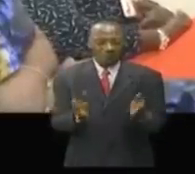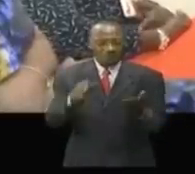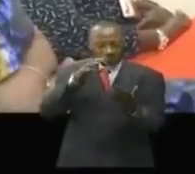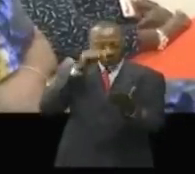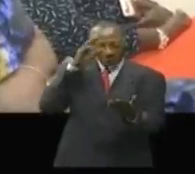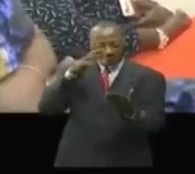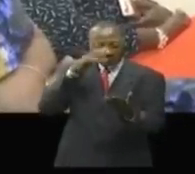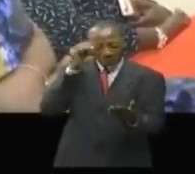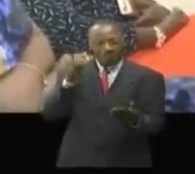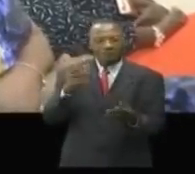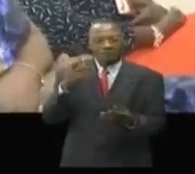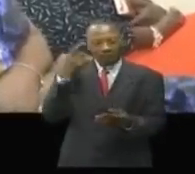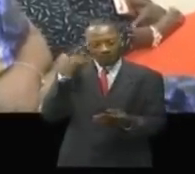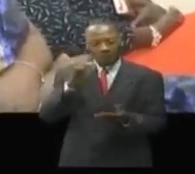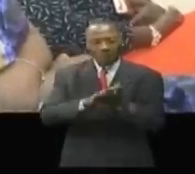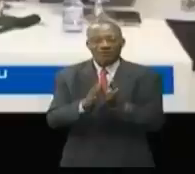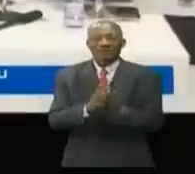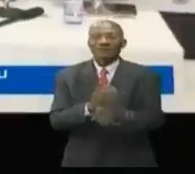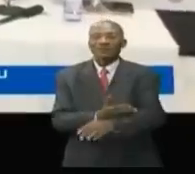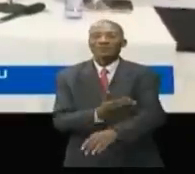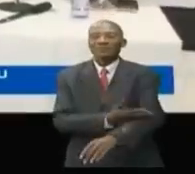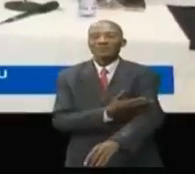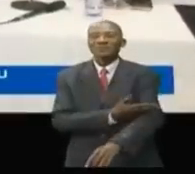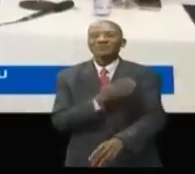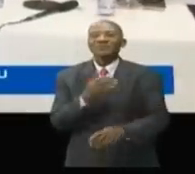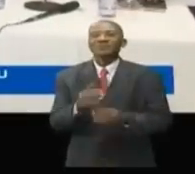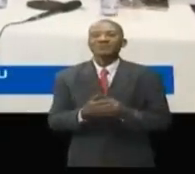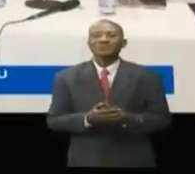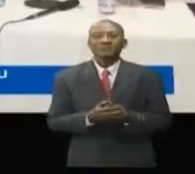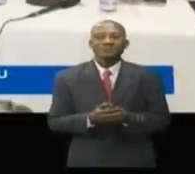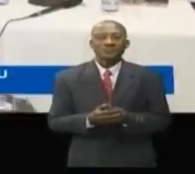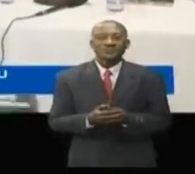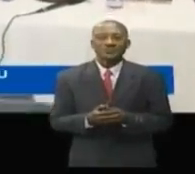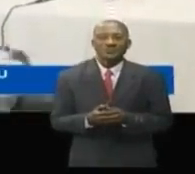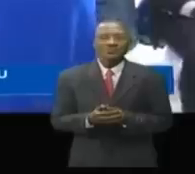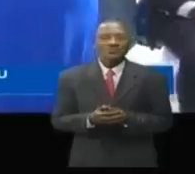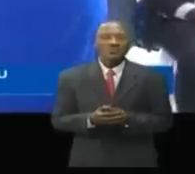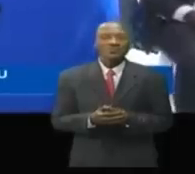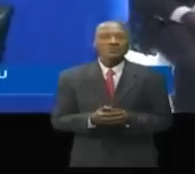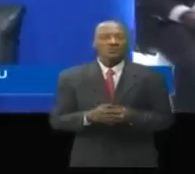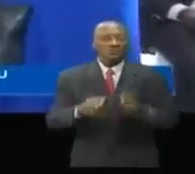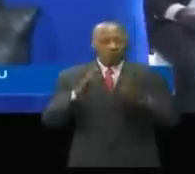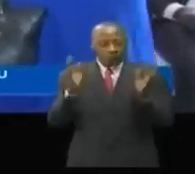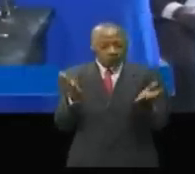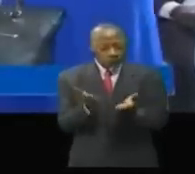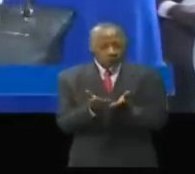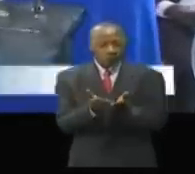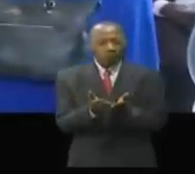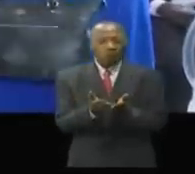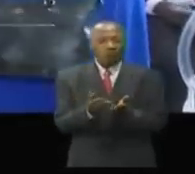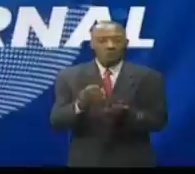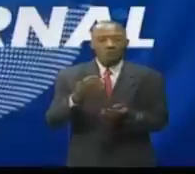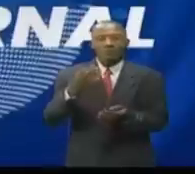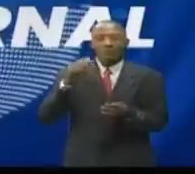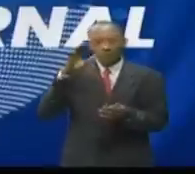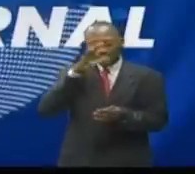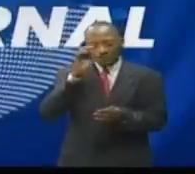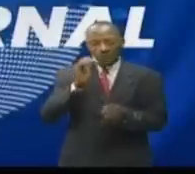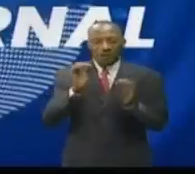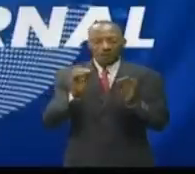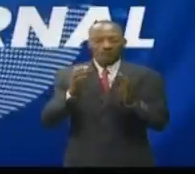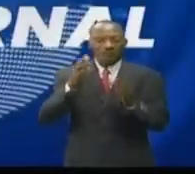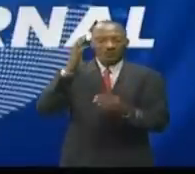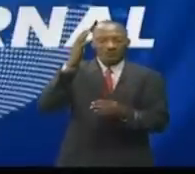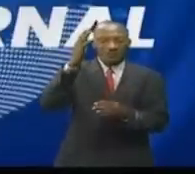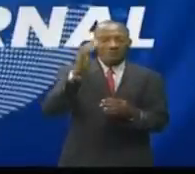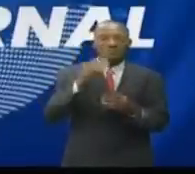thèmes aussi variés et selon l'environnement. Le tout pour envisager des nouvelles perspectives. Et dans